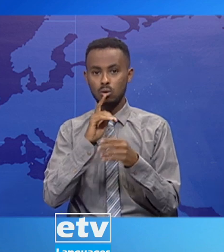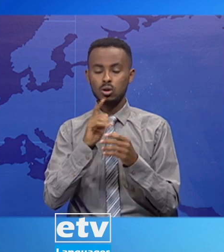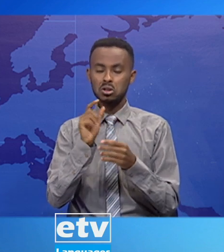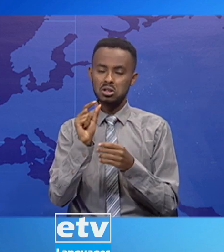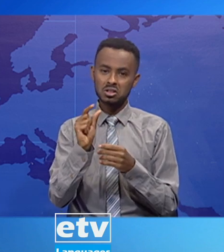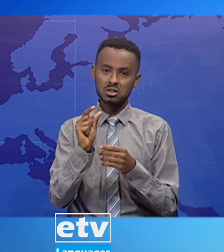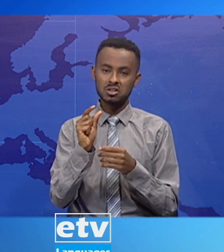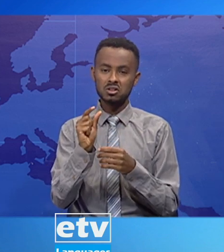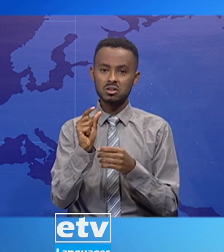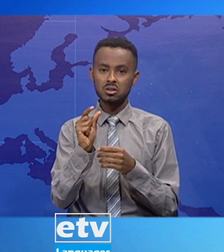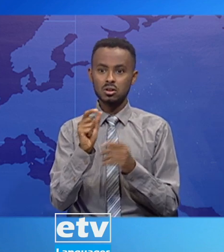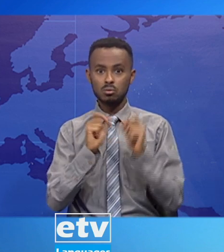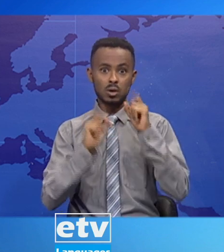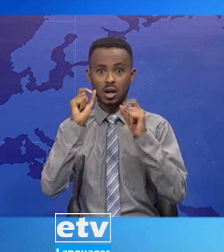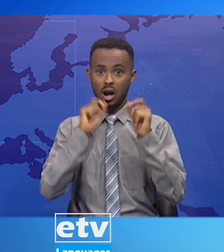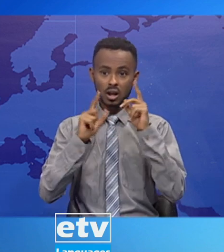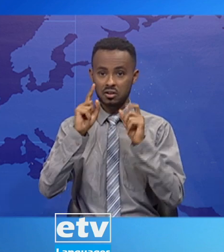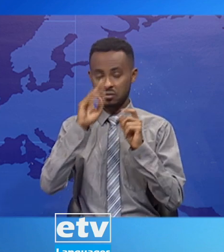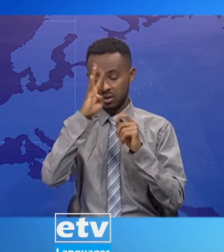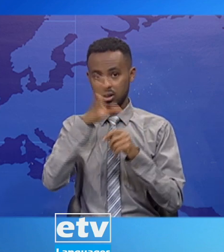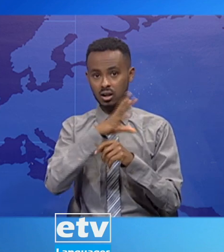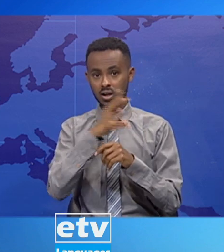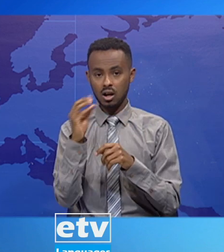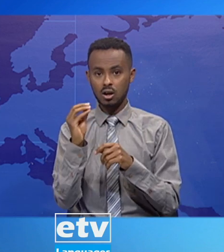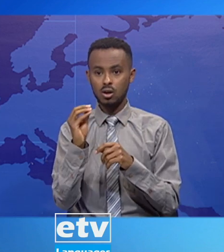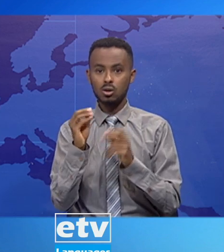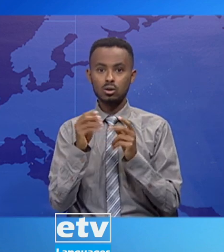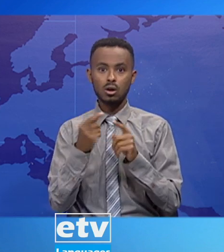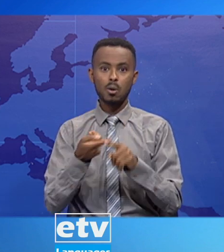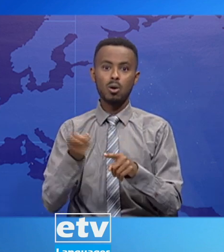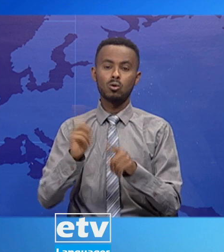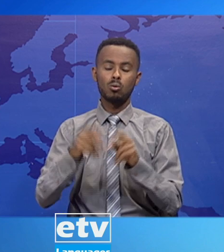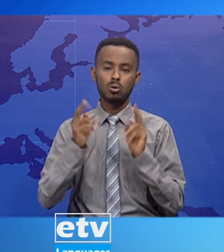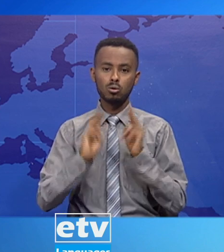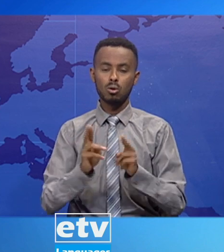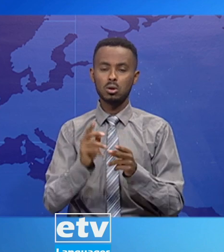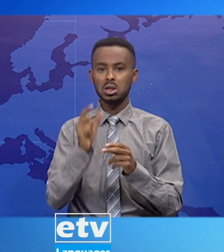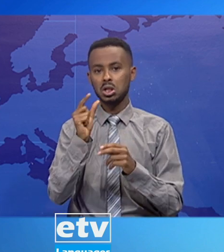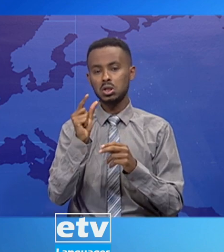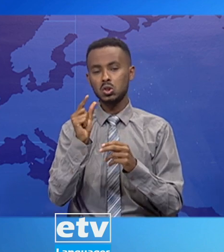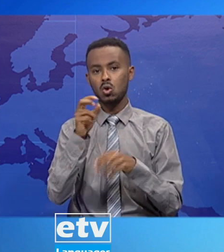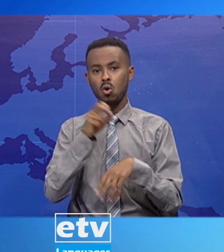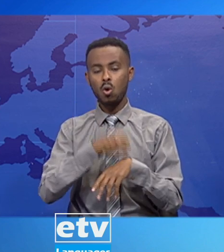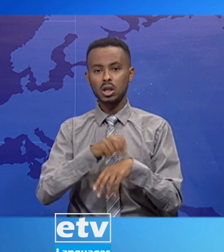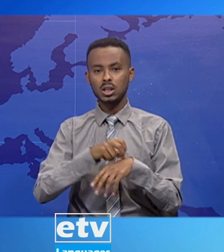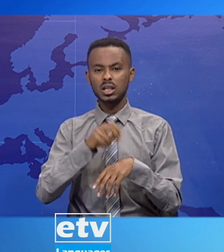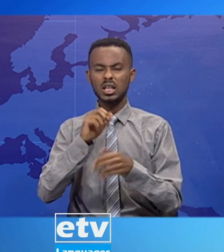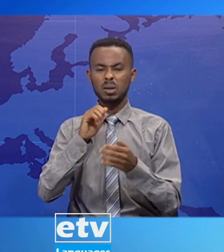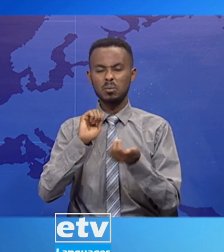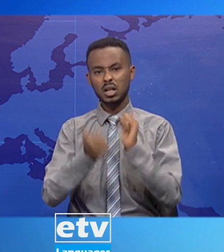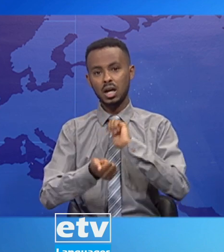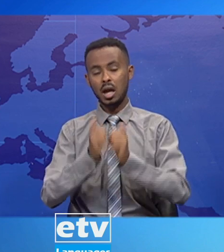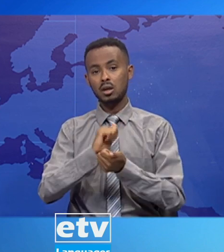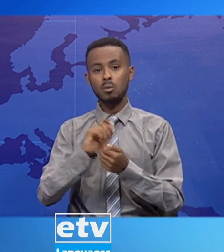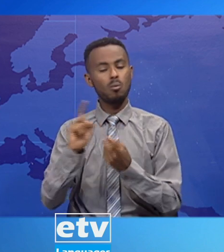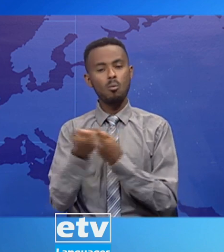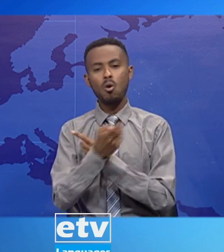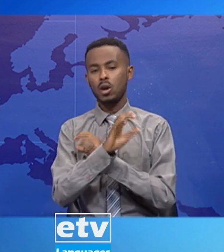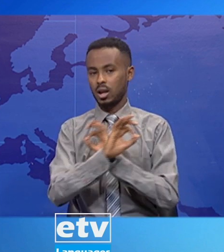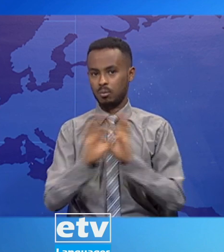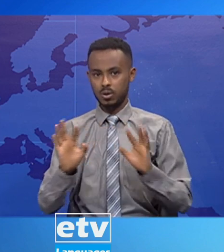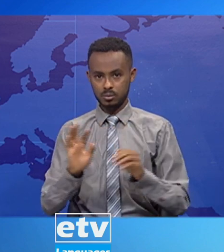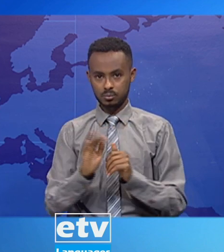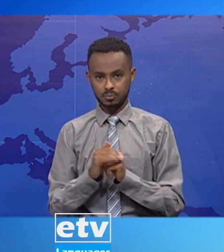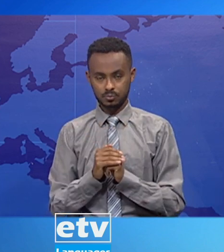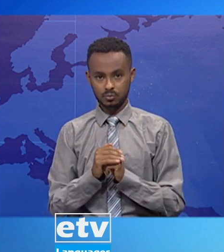ትንሽ መነቃቃት ምናምን ይፈጠርና ወዳው ደግሞ ትንሽ ወቅት እየተበቀ መሆን